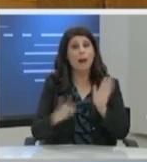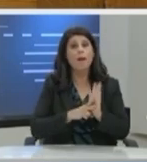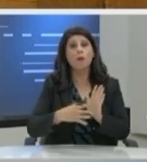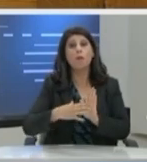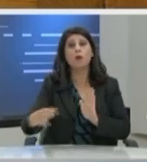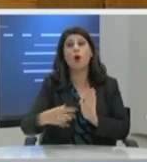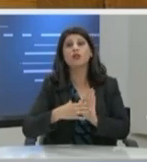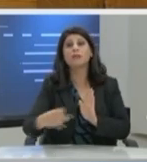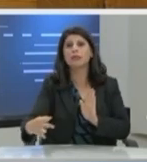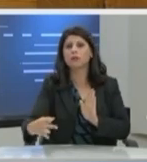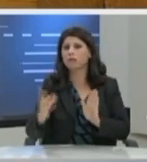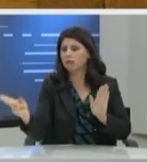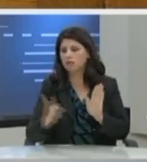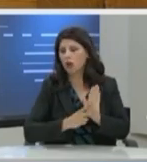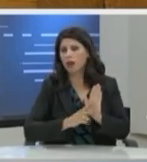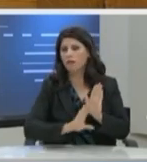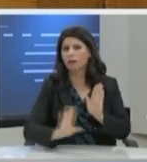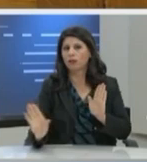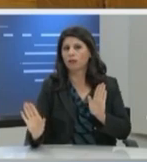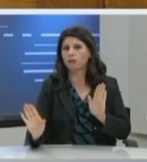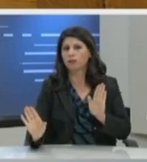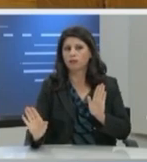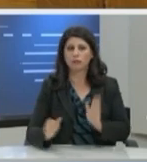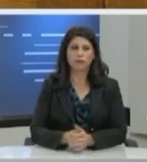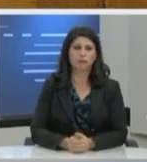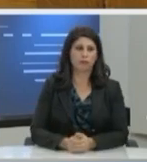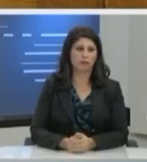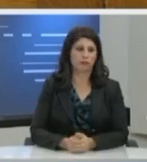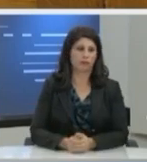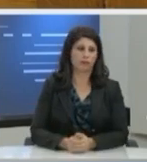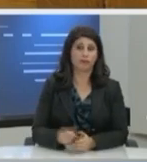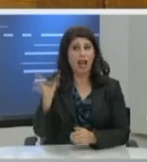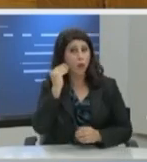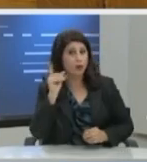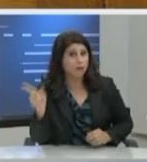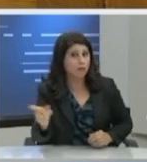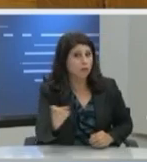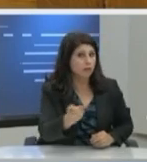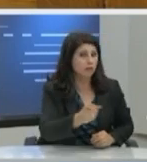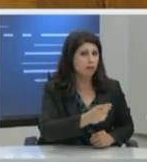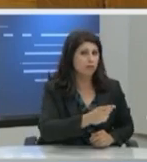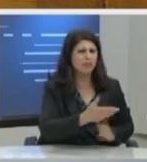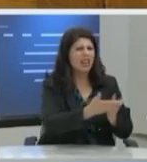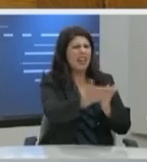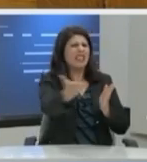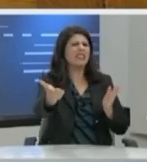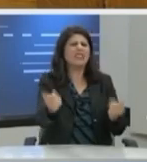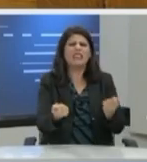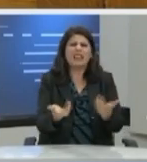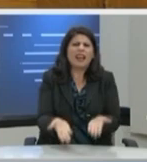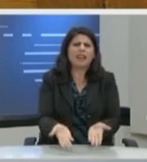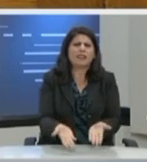πρόσληψη, τον προεκλογικό χρόνο. Απαγορεύεται πρόσληψη. Τα ακούτε? Εσείς τι κάνετε